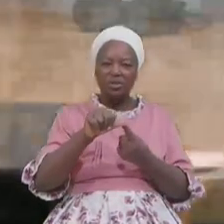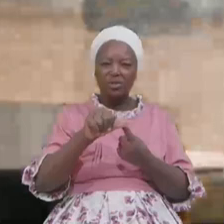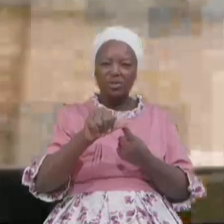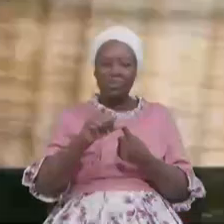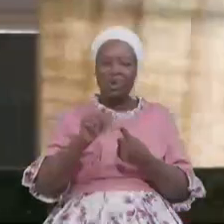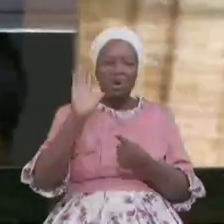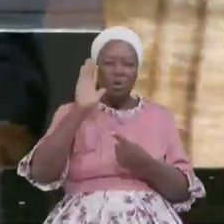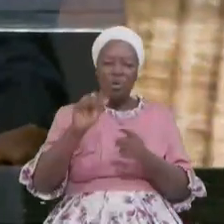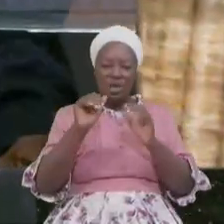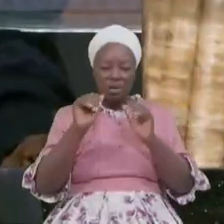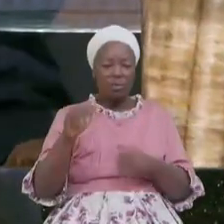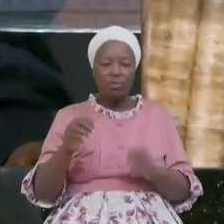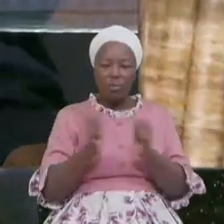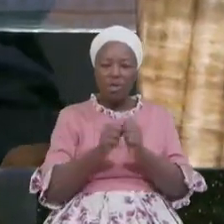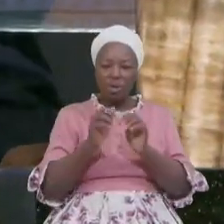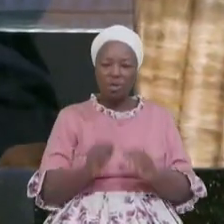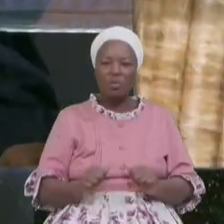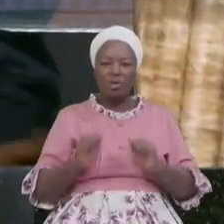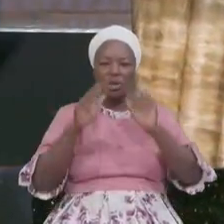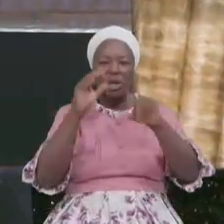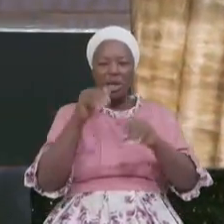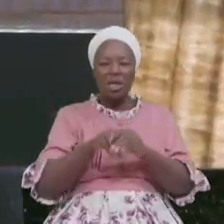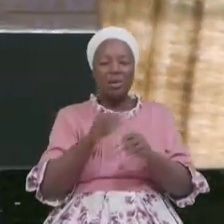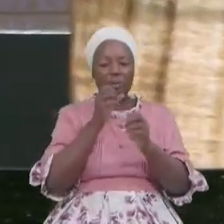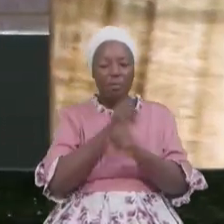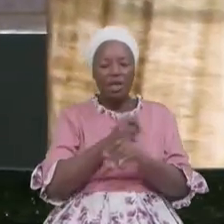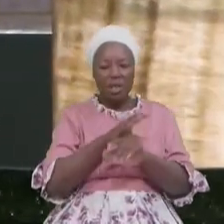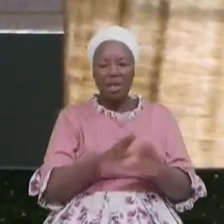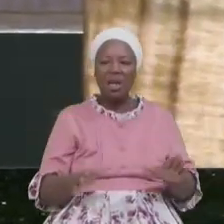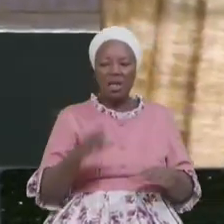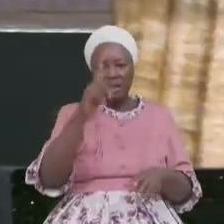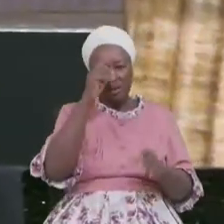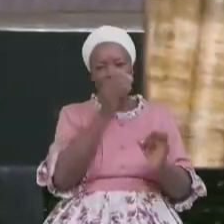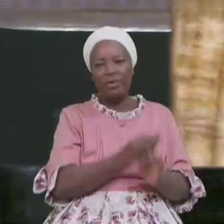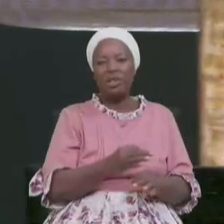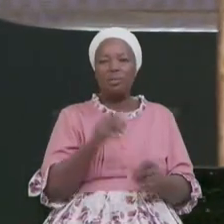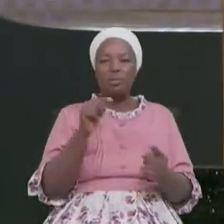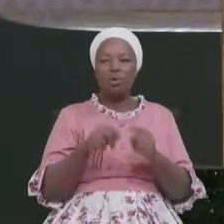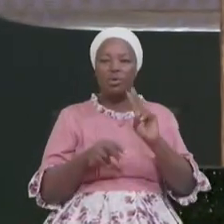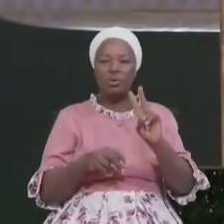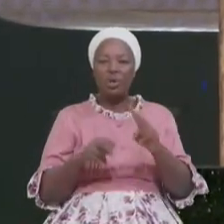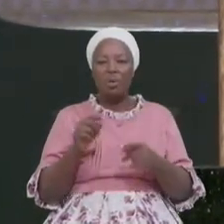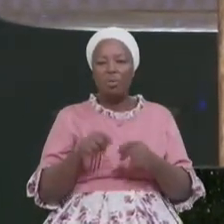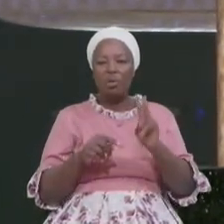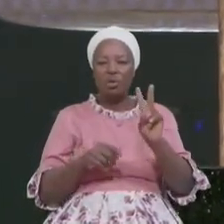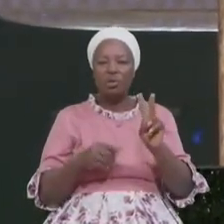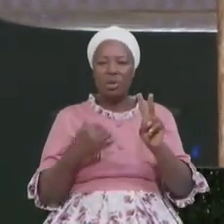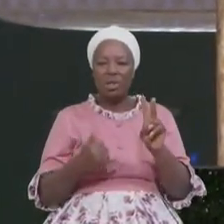soumission dans une foi incomparable. Nous passons au deuxième point maintenant. Deuxième point,